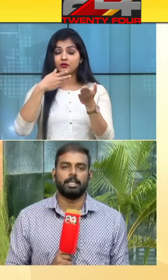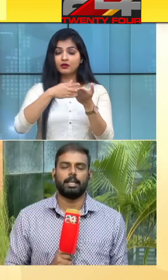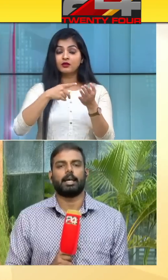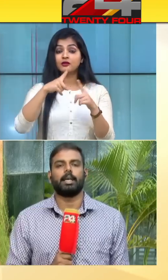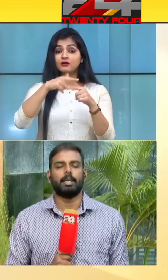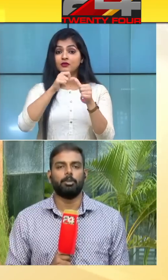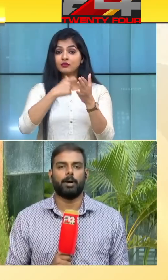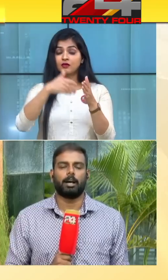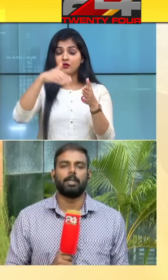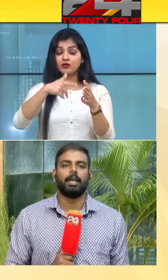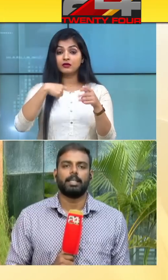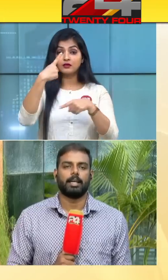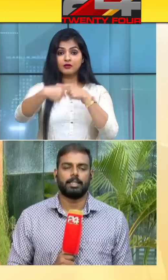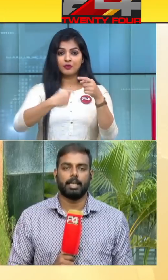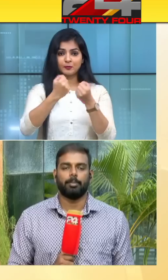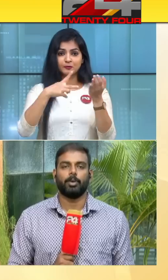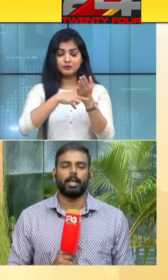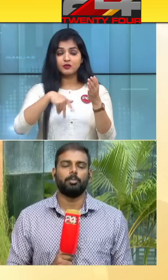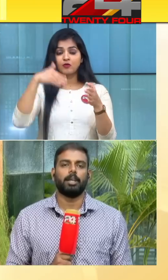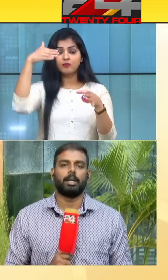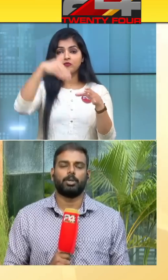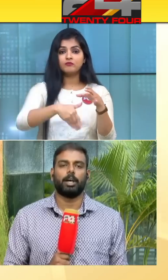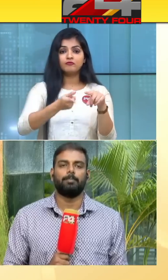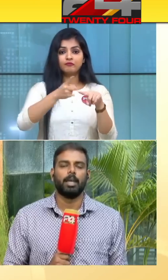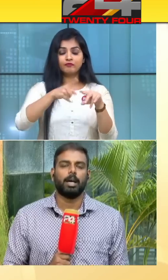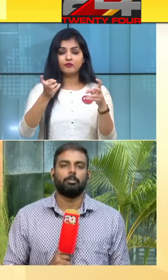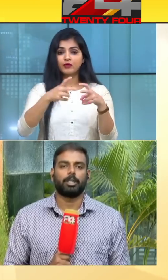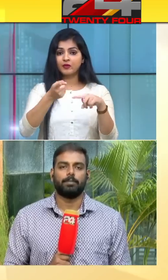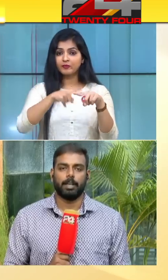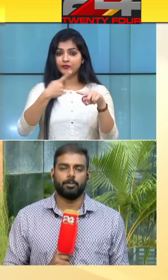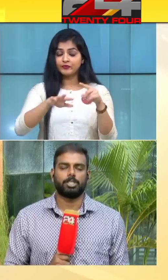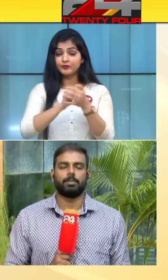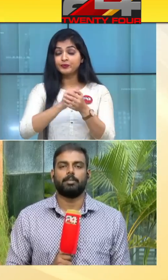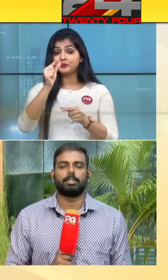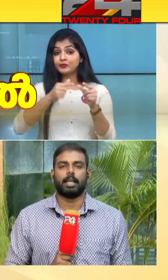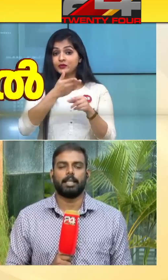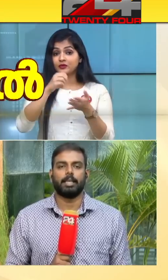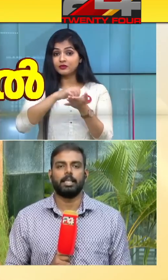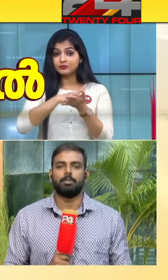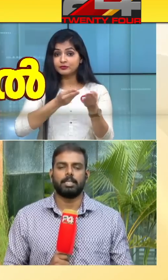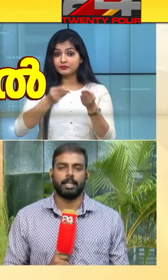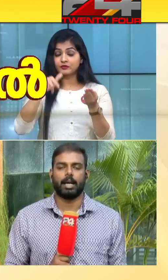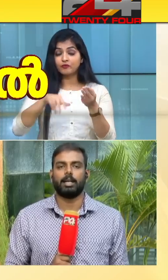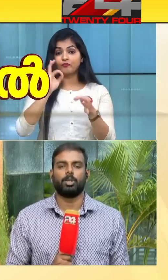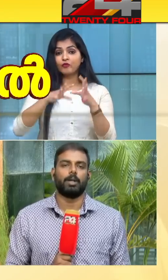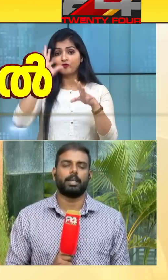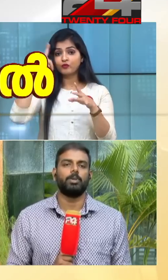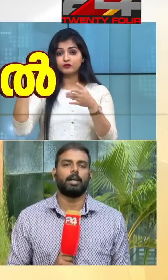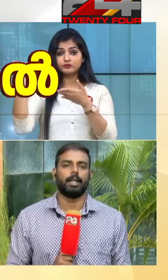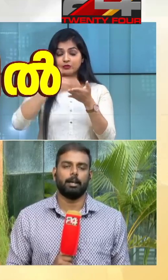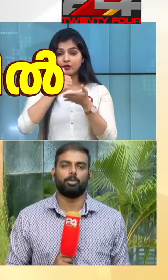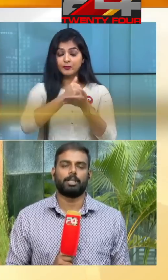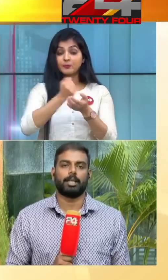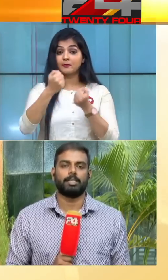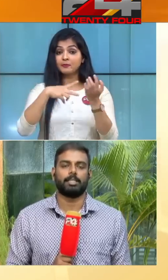പൊളിഞ്ഞ് ബസ്സിൻ്റെ ടയറിൻ്റെ മുൻഭാഗം ഇതിനകത്തേക്ക് പെടുകയായിരുന്നു. പിന്നെ നാട്ടുകാരും അതേപോലെ തന്നെ ഫയർഫോഴ്സും സ്ഥലത്തേക്ക് എത്തി. ഈ ബസ്സിൽ നിറയെ ആളുകളുണ്ടായിരുന്നു.